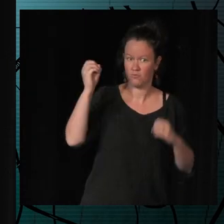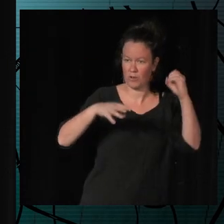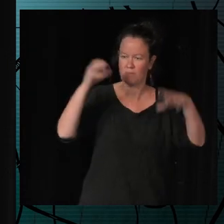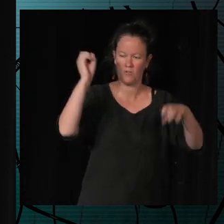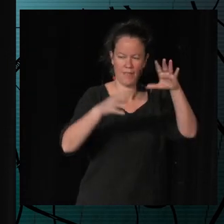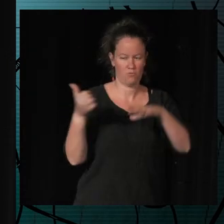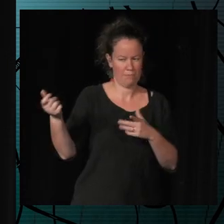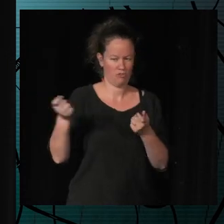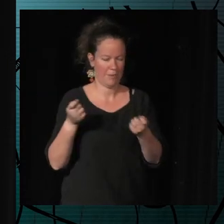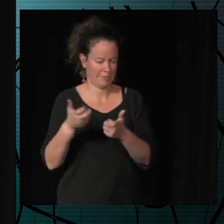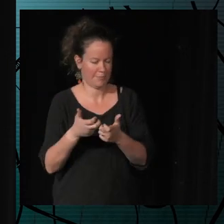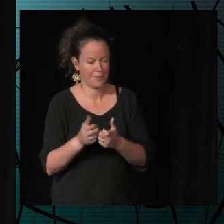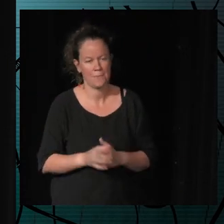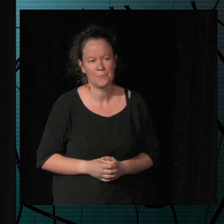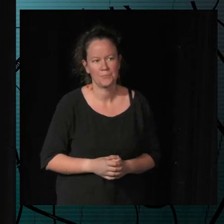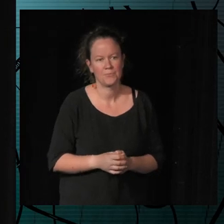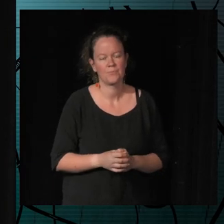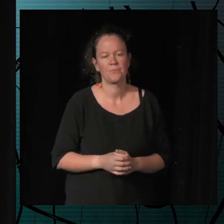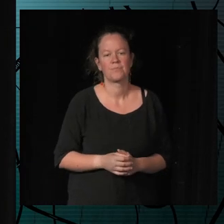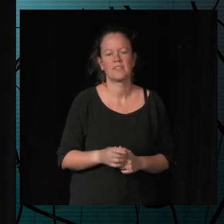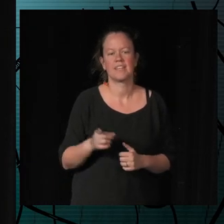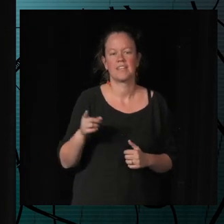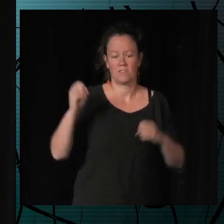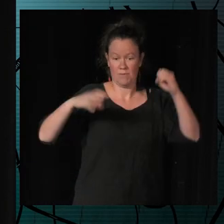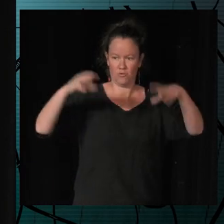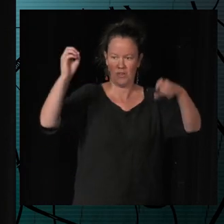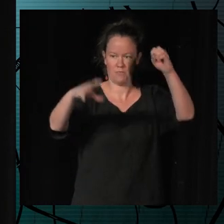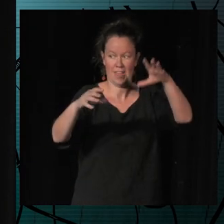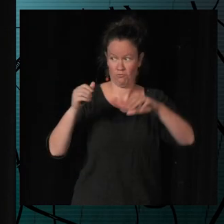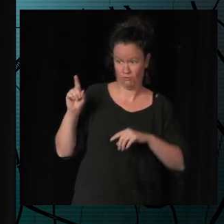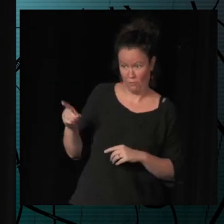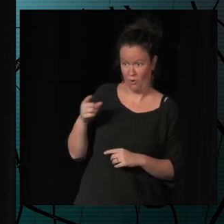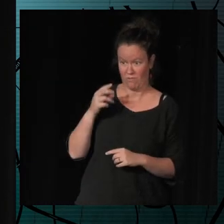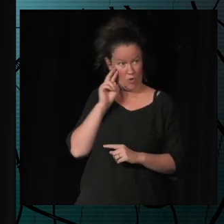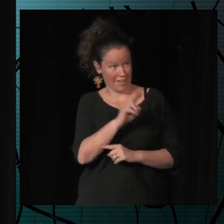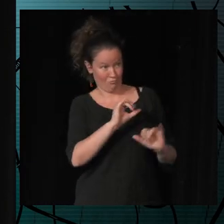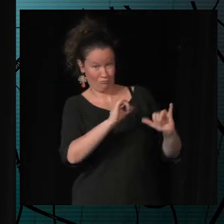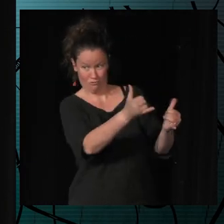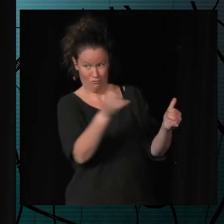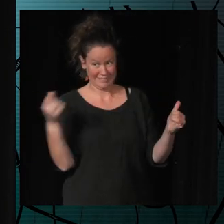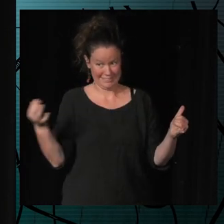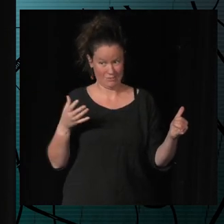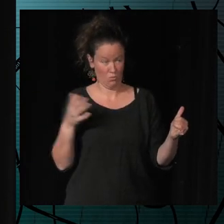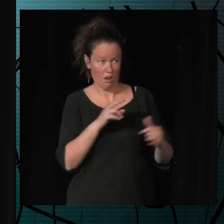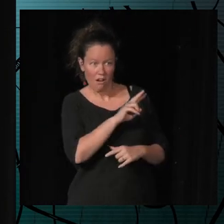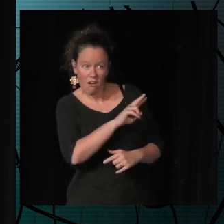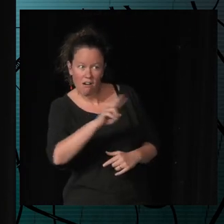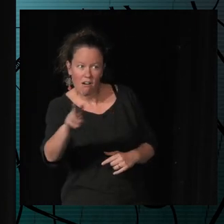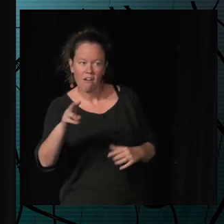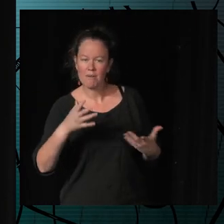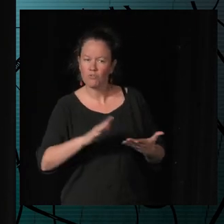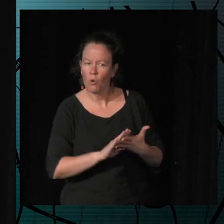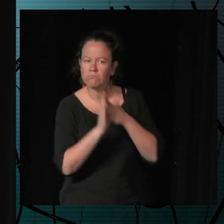valoir sur ce propos et qui disait que d'après lui avec l'éruption du numérique et de la propension qui était